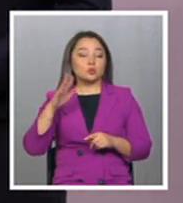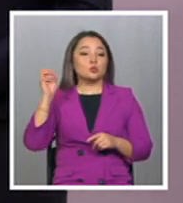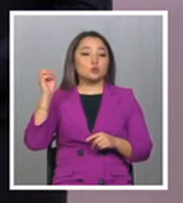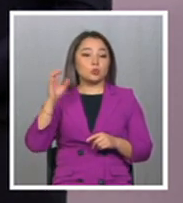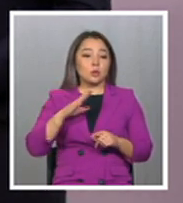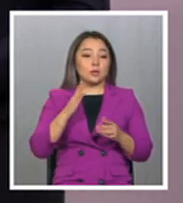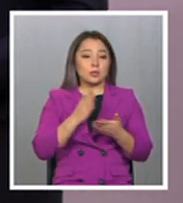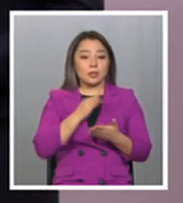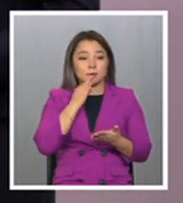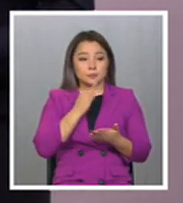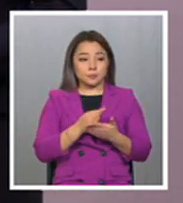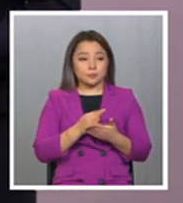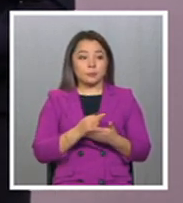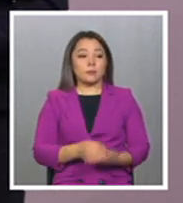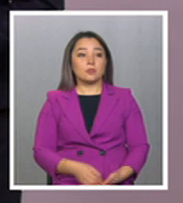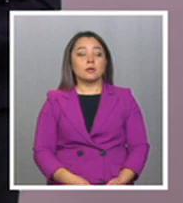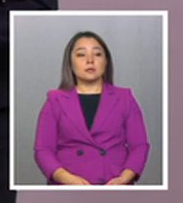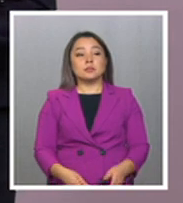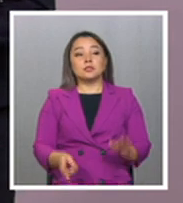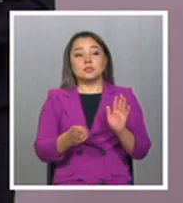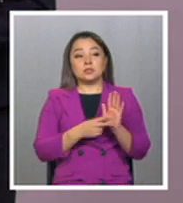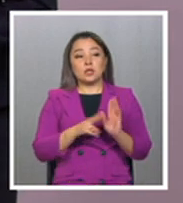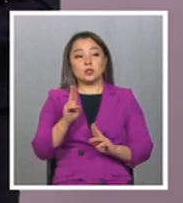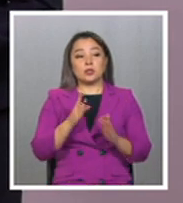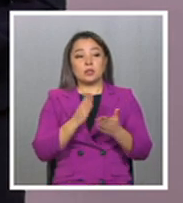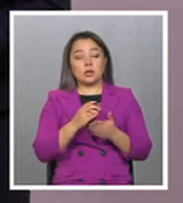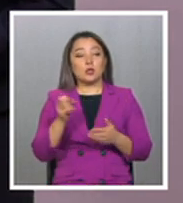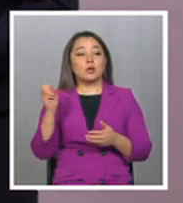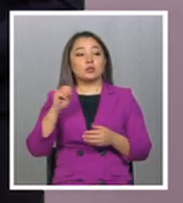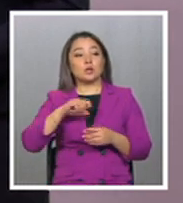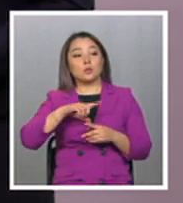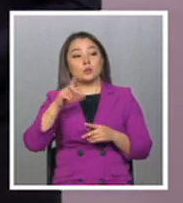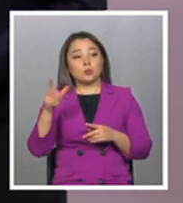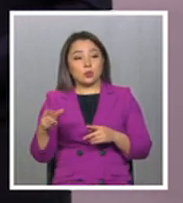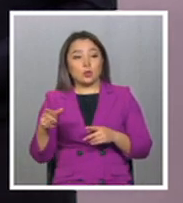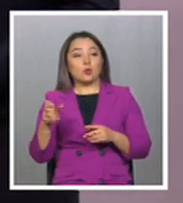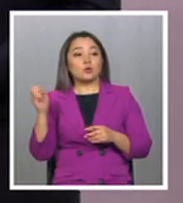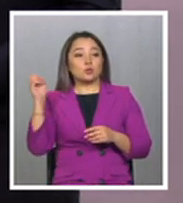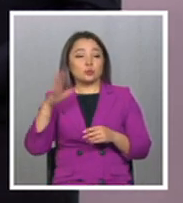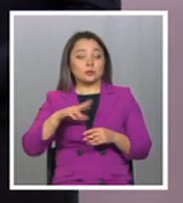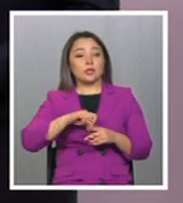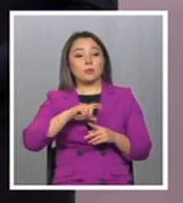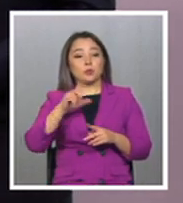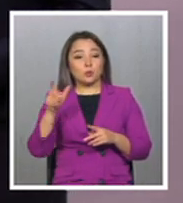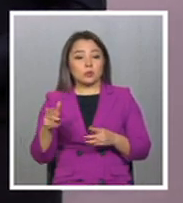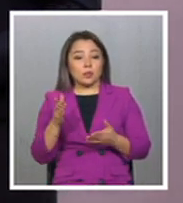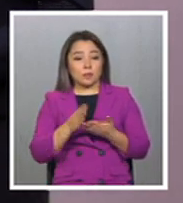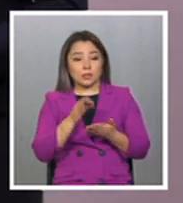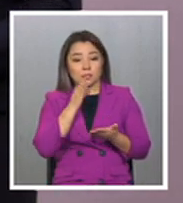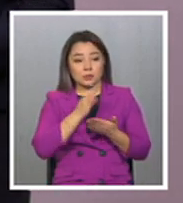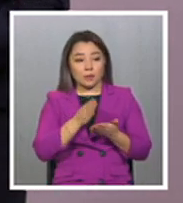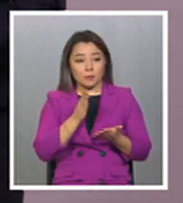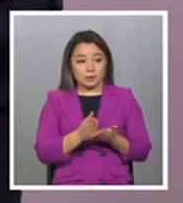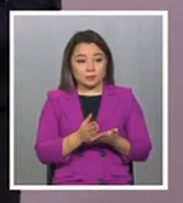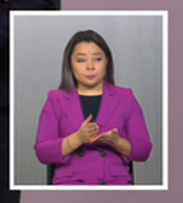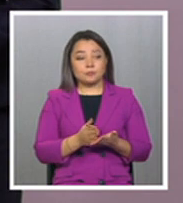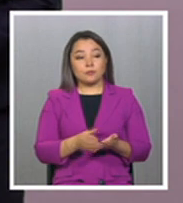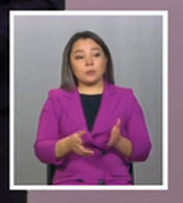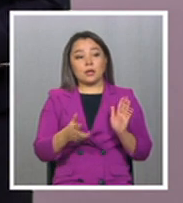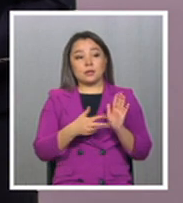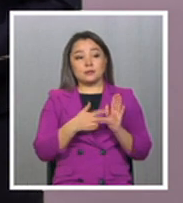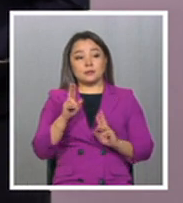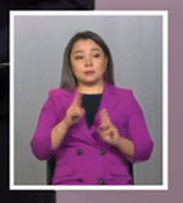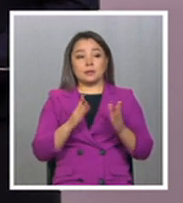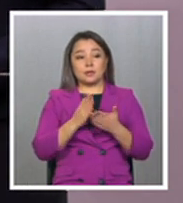түсуі мүмкін. Жетінші нұсқа кемпір қоссақ күн, кемпір қоссақ түсуі мүмкін. Сегізінші нұсқа